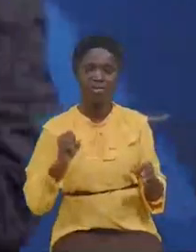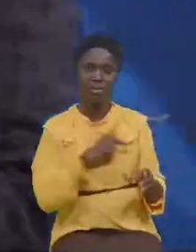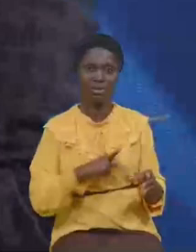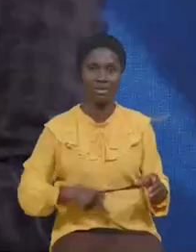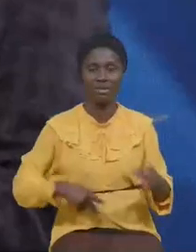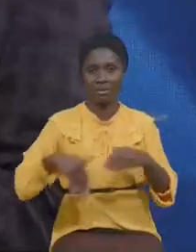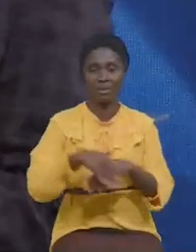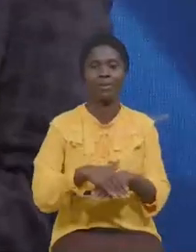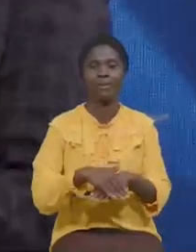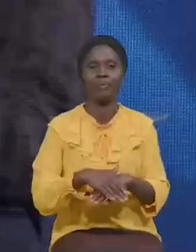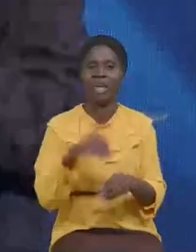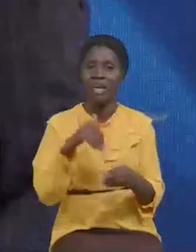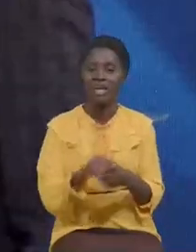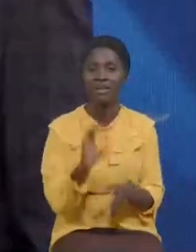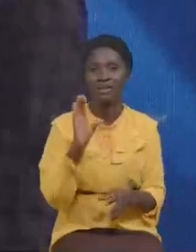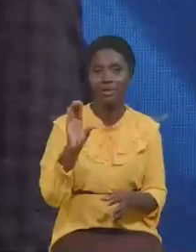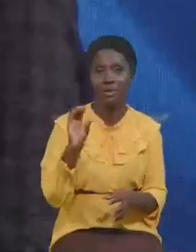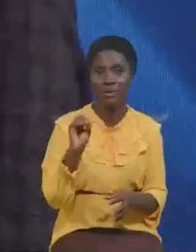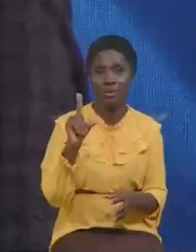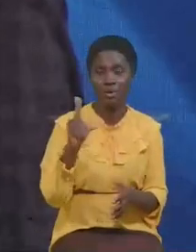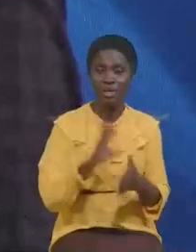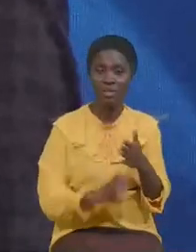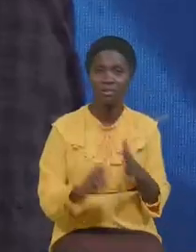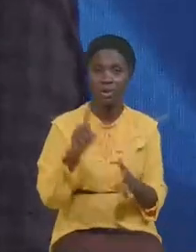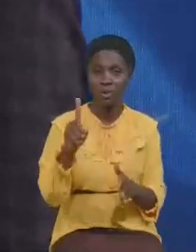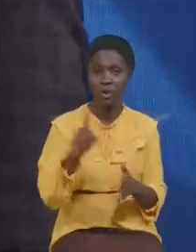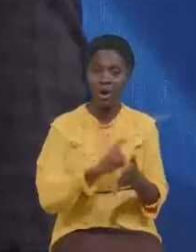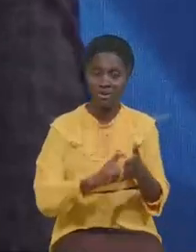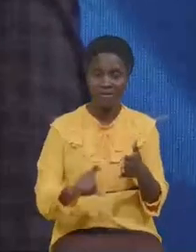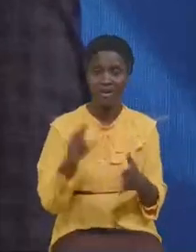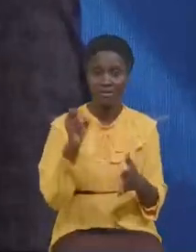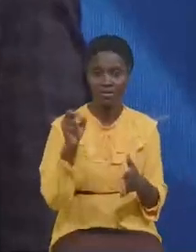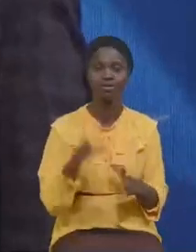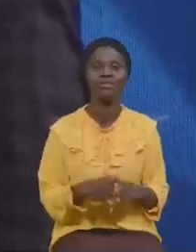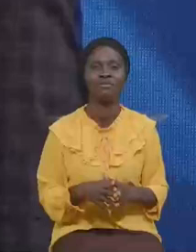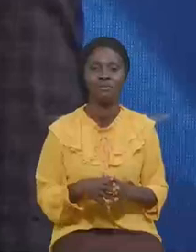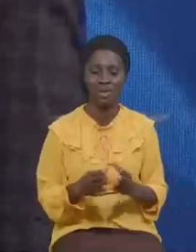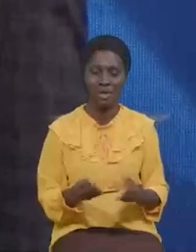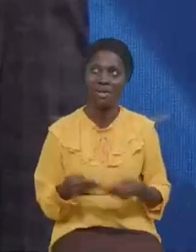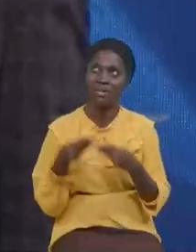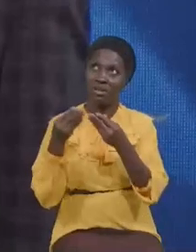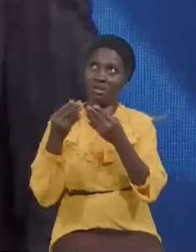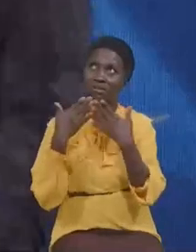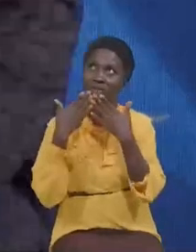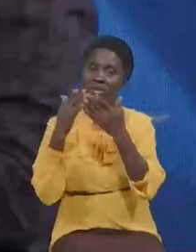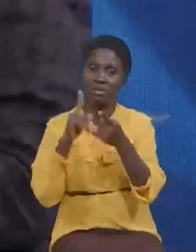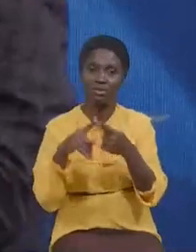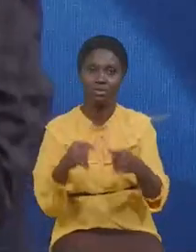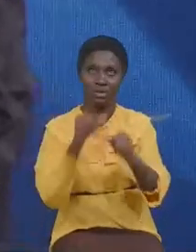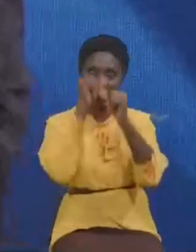aux Colossiens. Chapitre 1, verset 12. Rendez grâce au Père